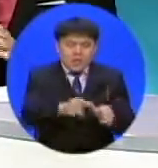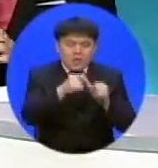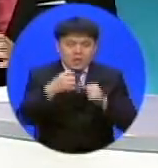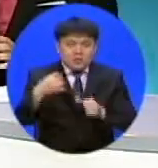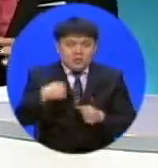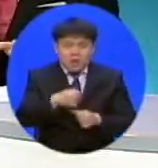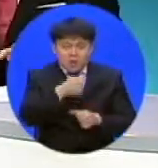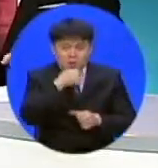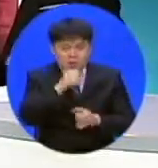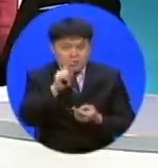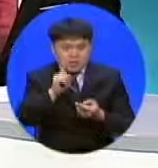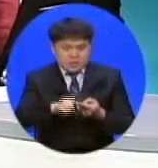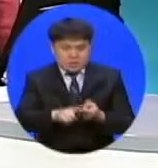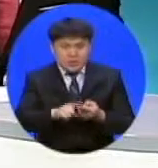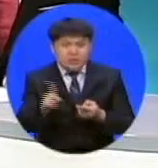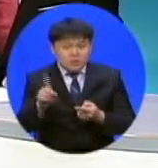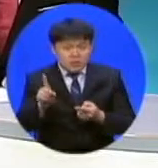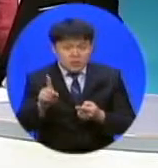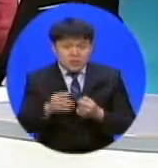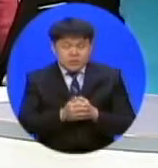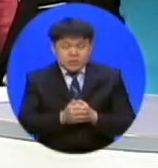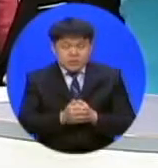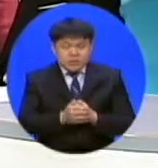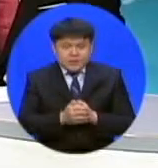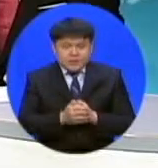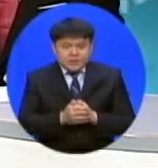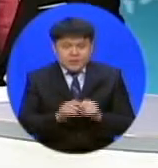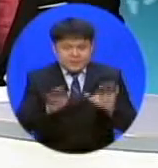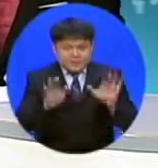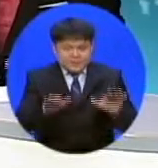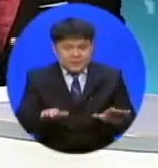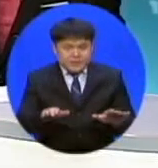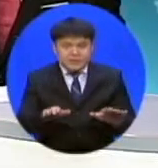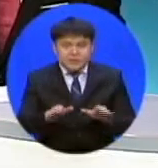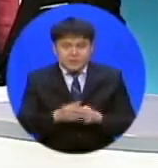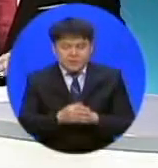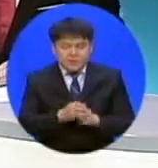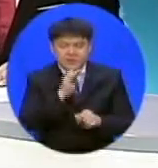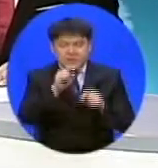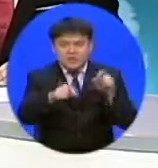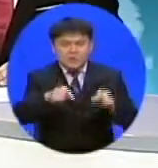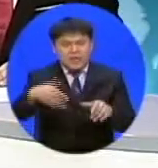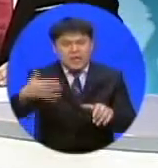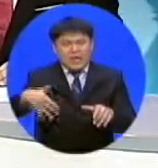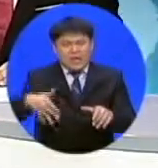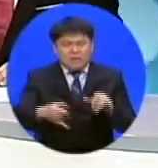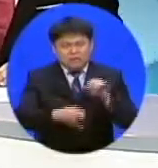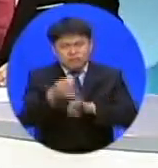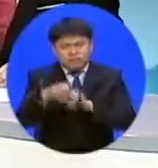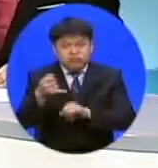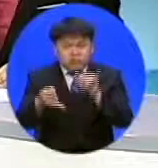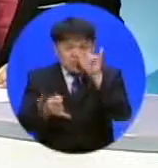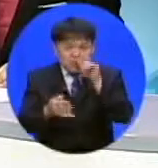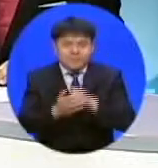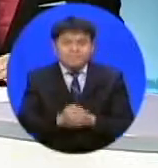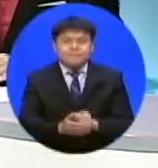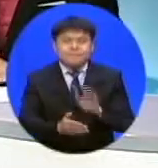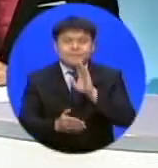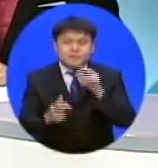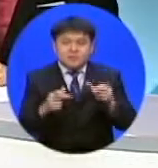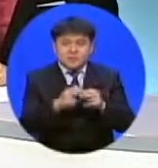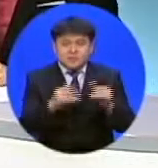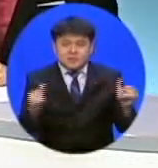고용률, 그러니까 고용 제도에 대한 의무 고용률이 있는데 네. 이게 사실 지금 제대로 이 지켜지지 않고 있다고 하네요. 그렇습니다. 이 장애인